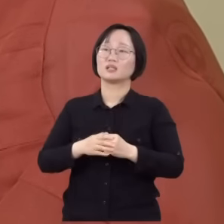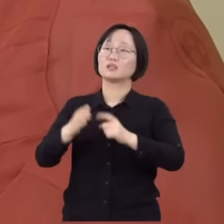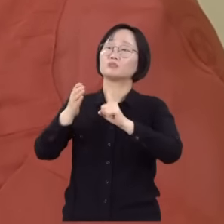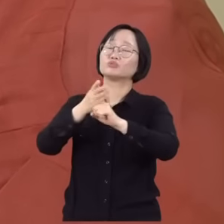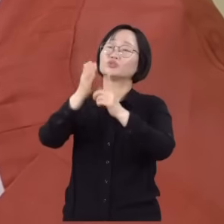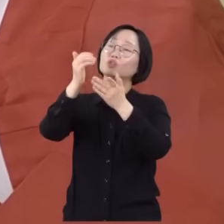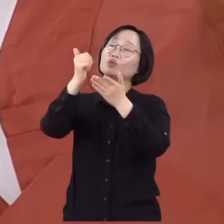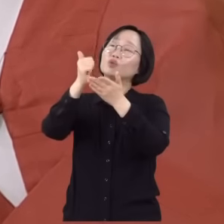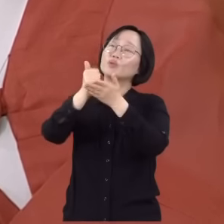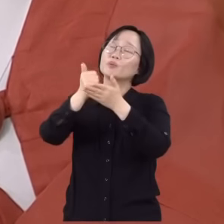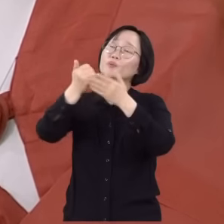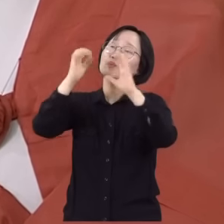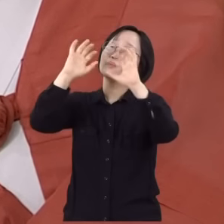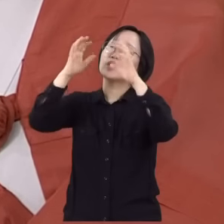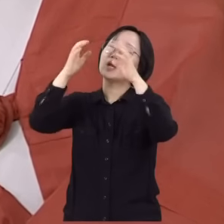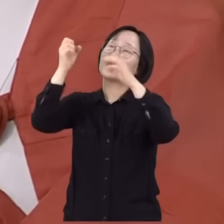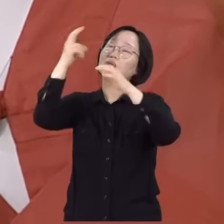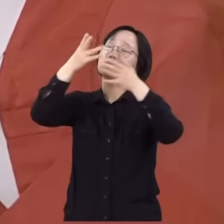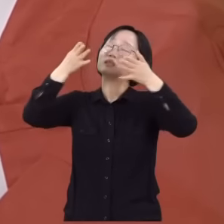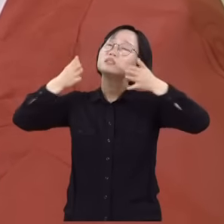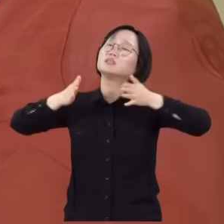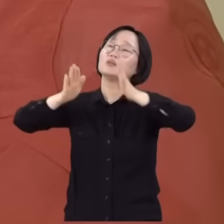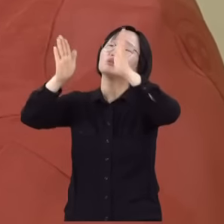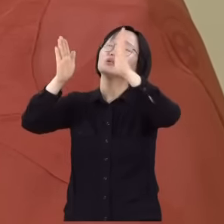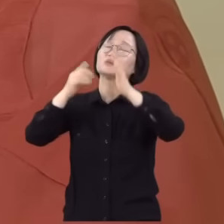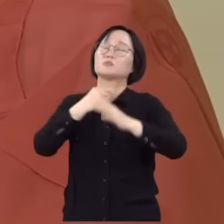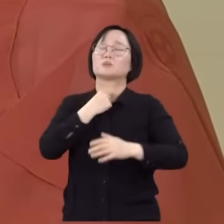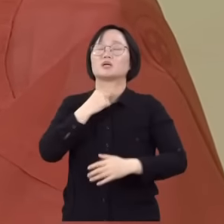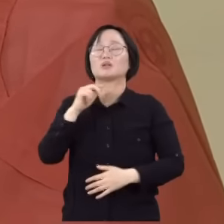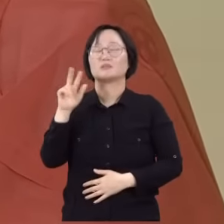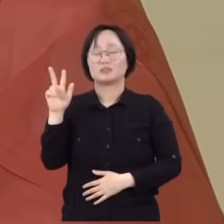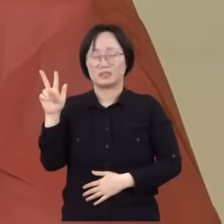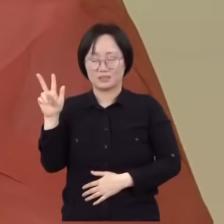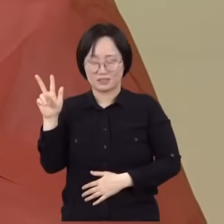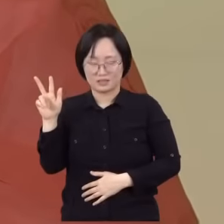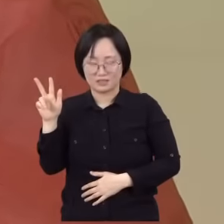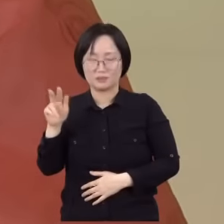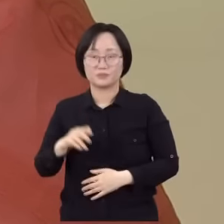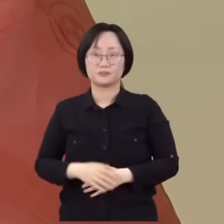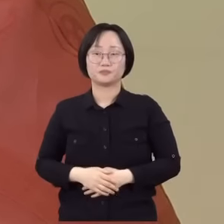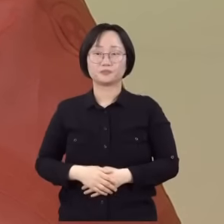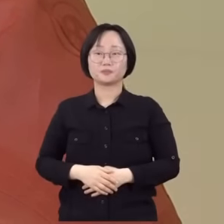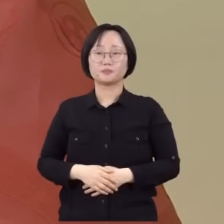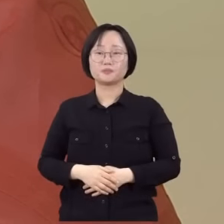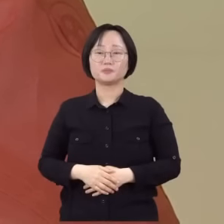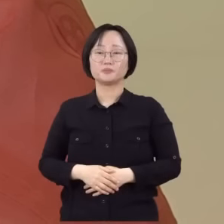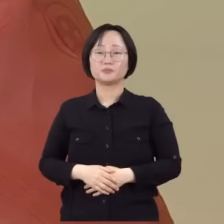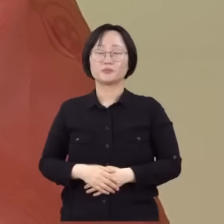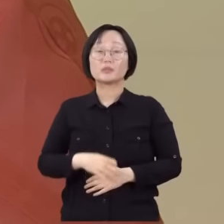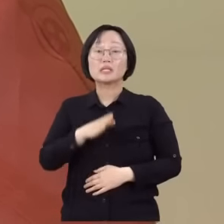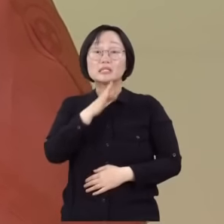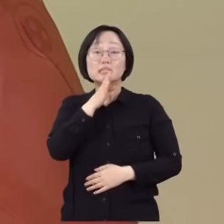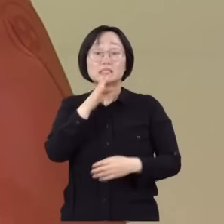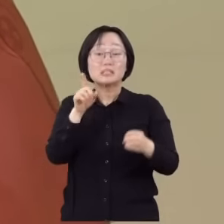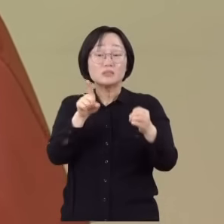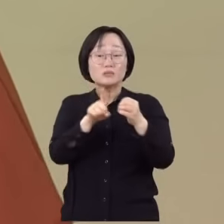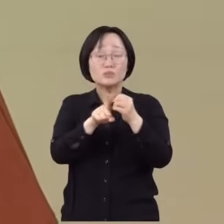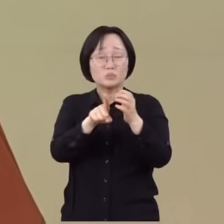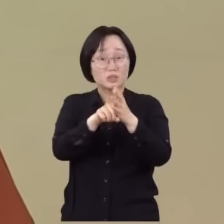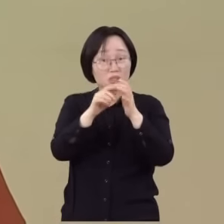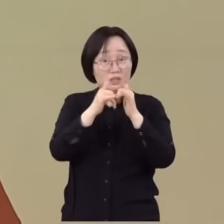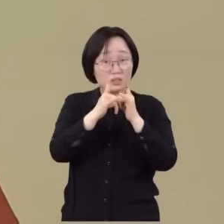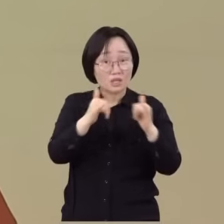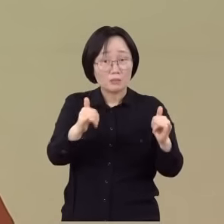왕생하기를 발언합니다 진정한 자 라면 죽음이 코 앞에 닥쳤을 때라도